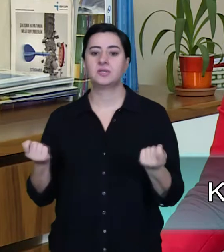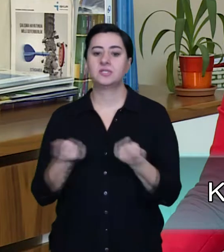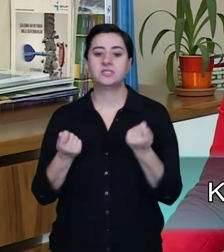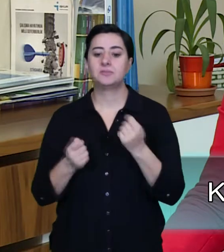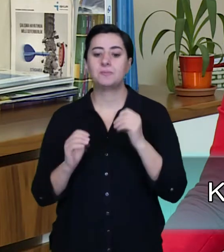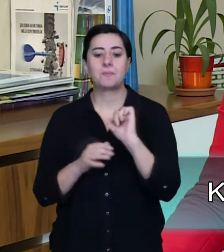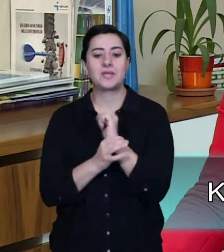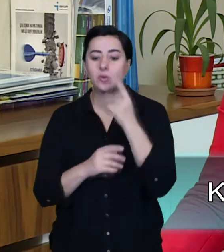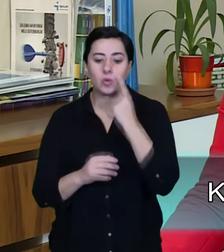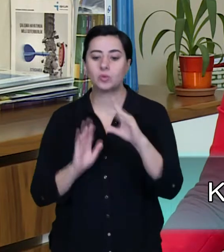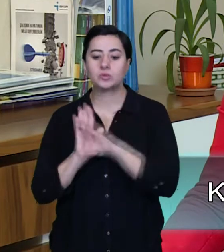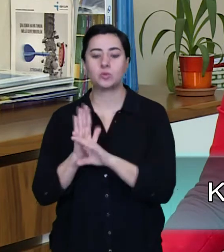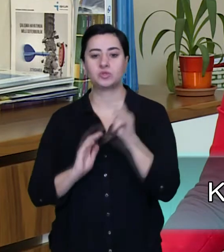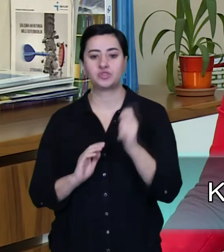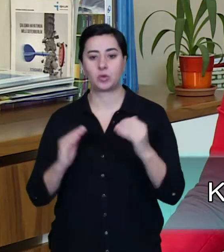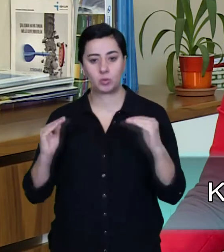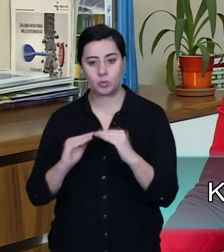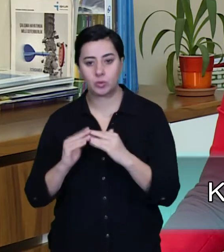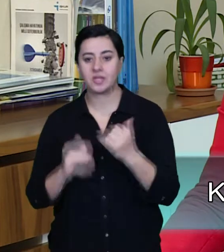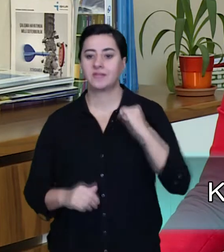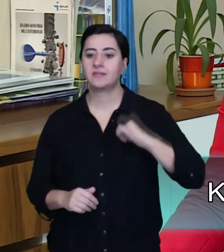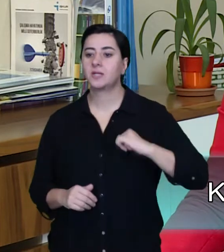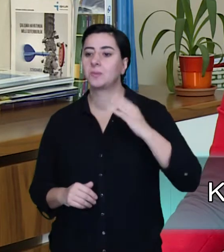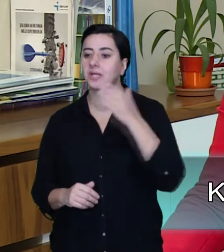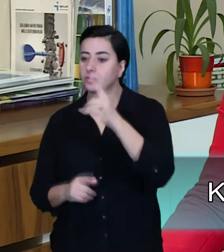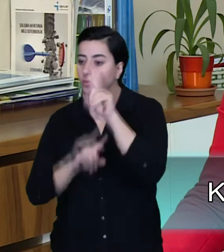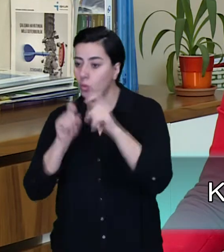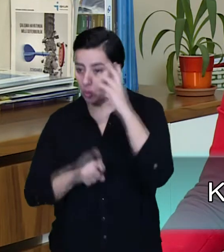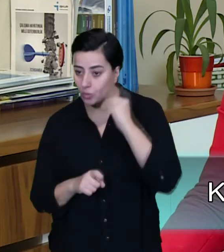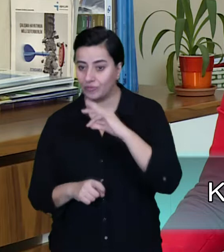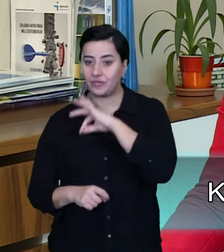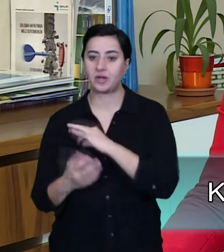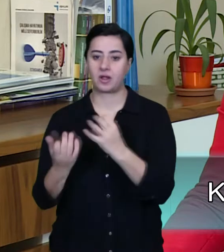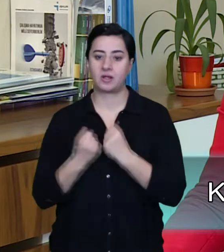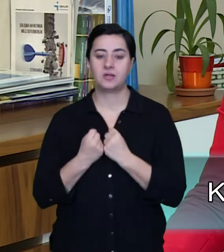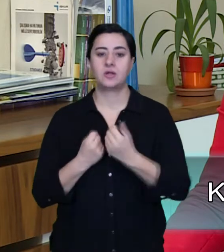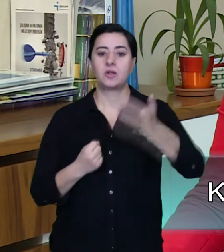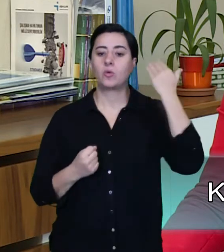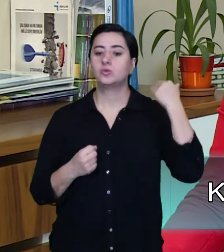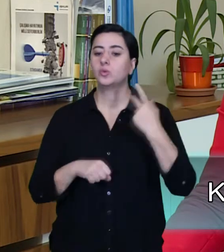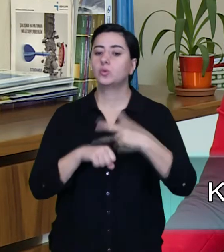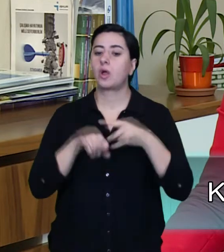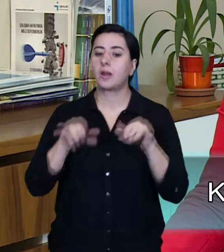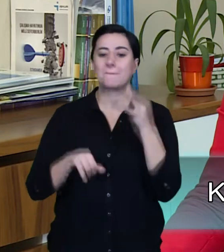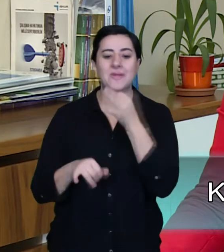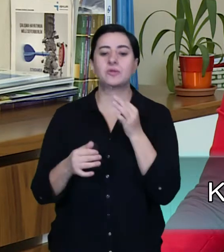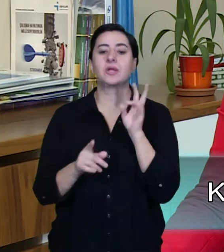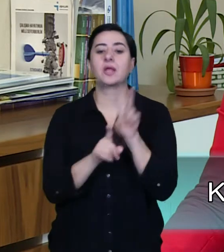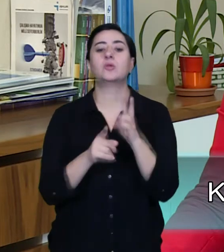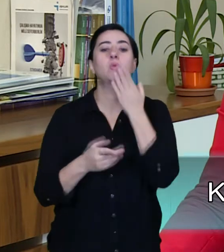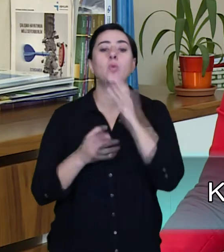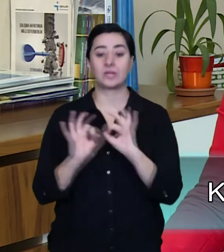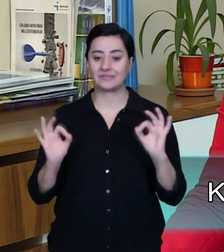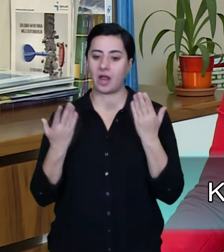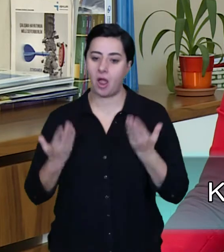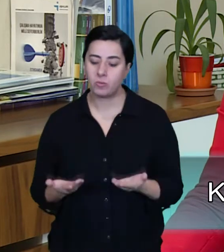şartlara sahip olmak, iş ve meslek danışmanlığı hizmetlerinden faydalanmış olmak, daha önce kurumumuz tarafından düzenlenen aynı meslekte kursa katılmamış